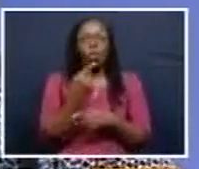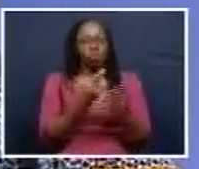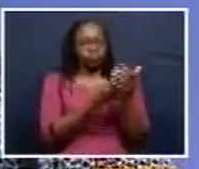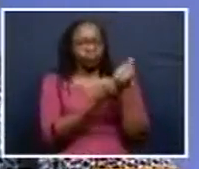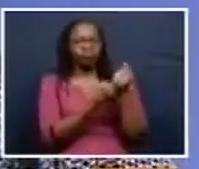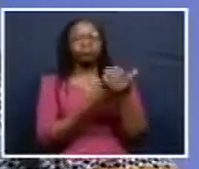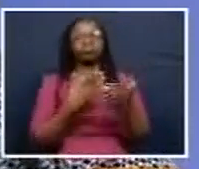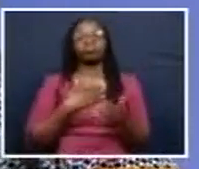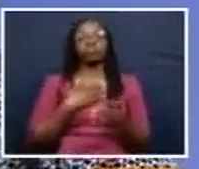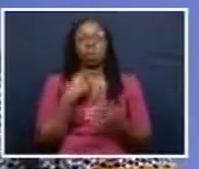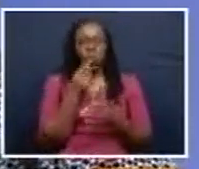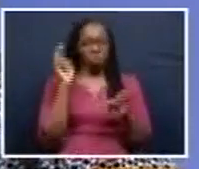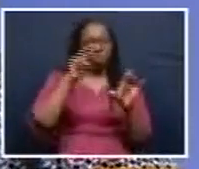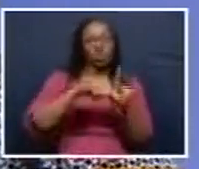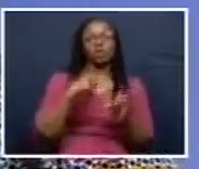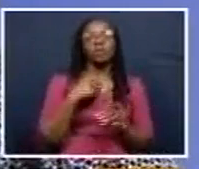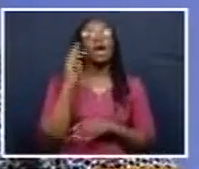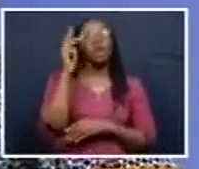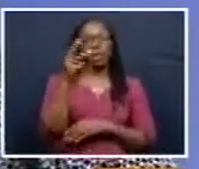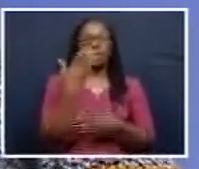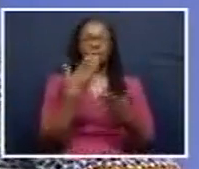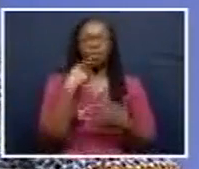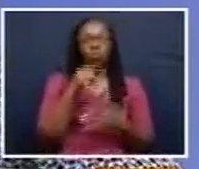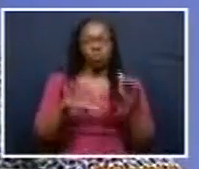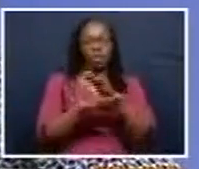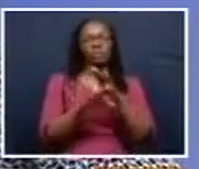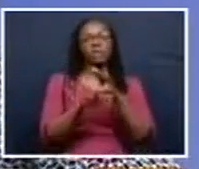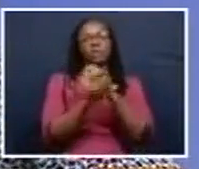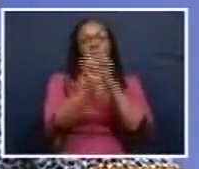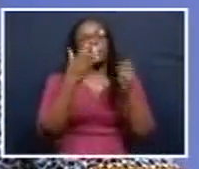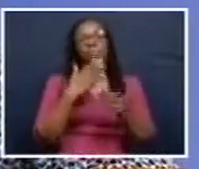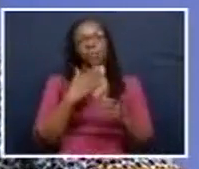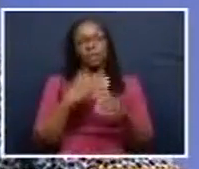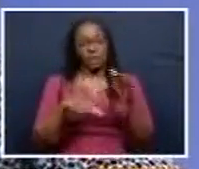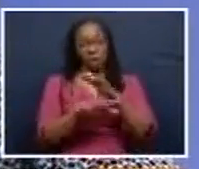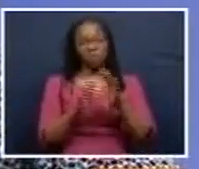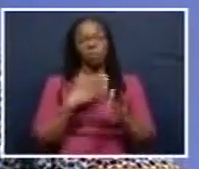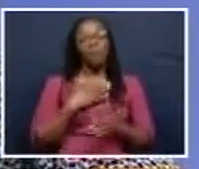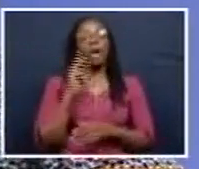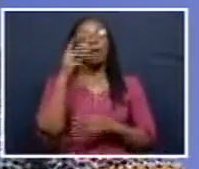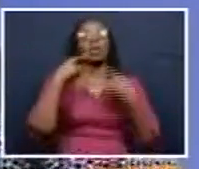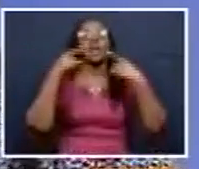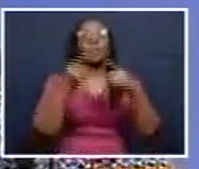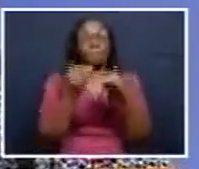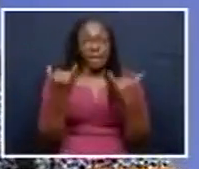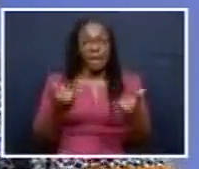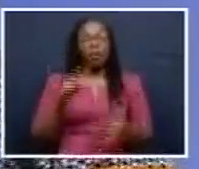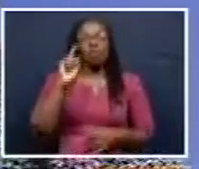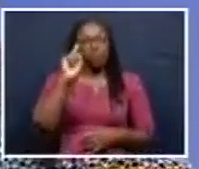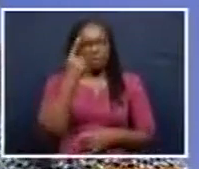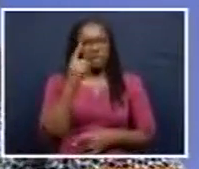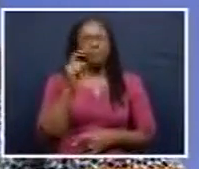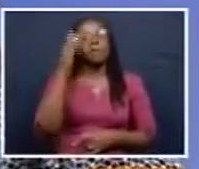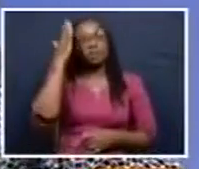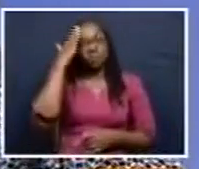na yeye akiwa naibu wangu running mate. Lakini wakati huu lazima ujitambue na timu